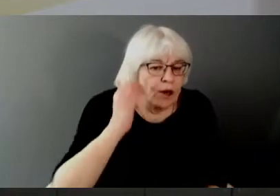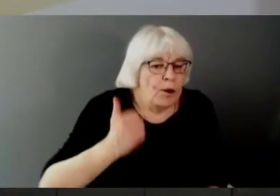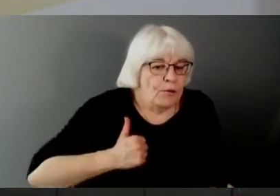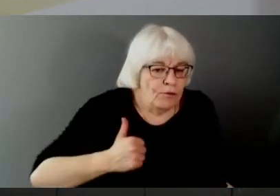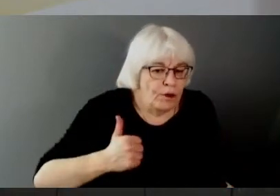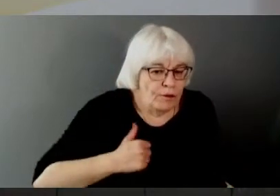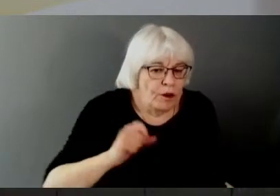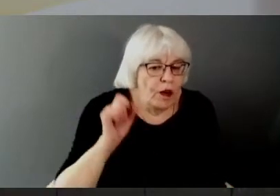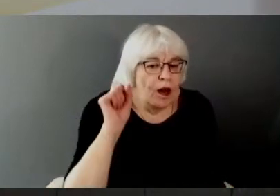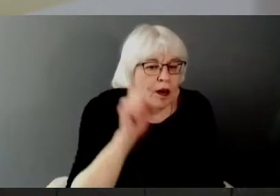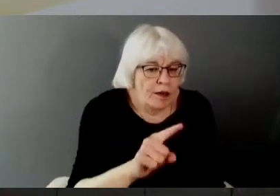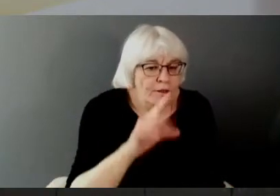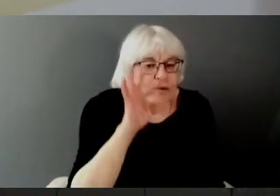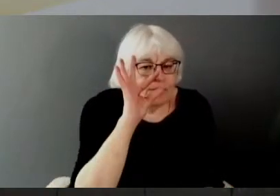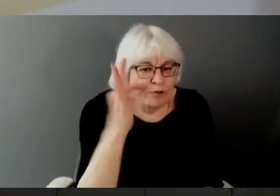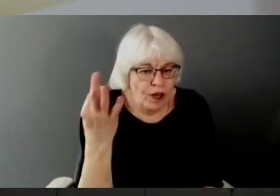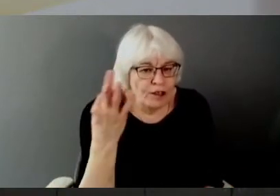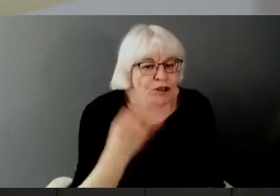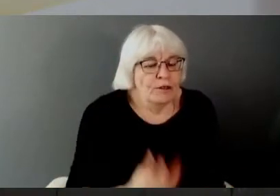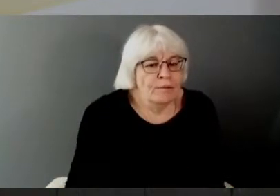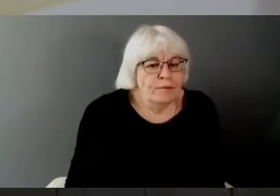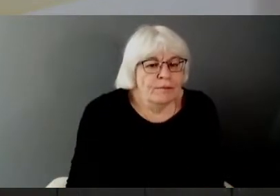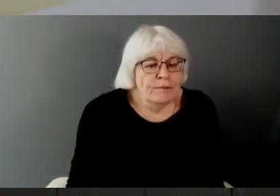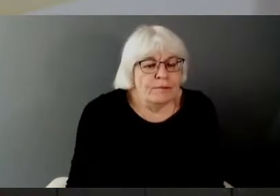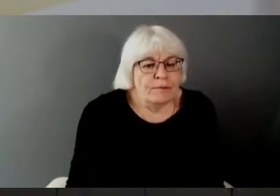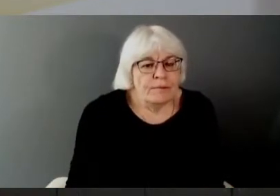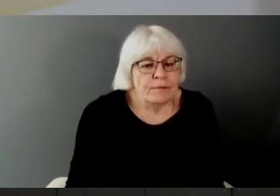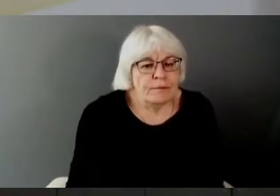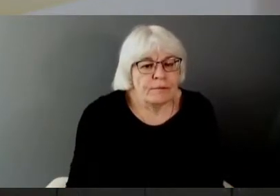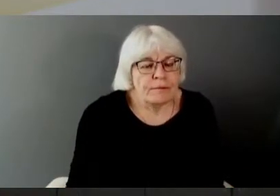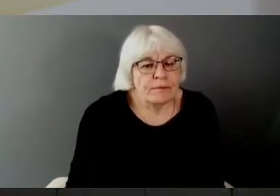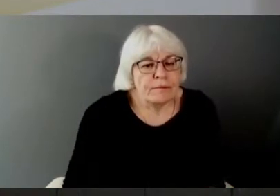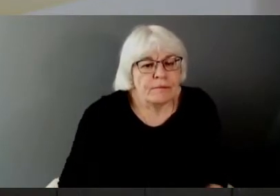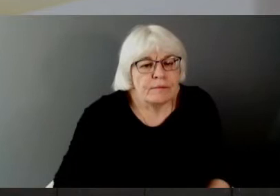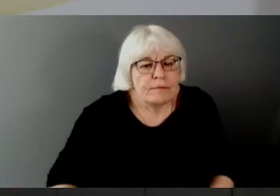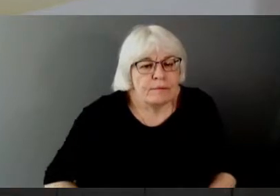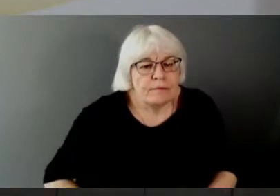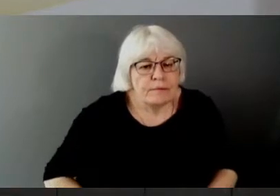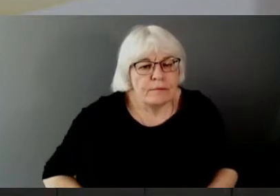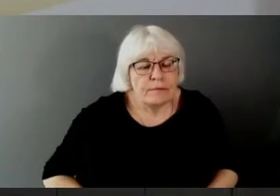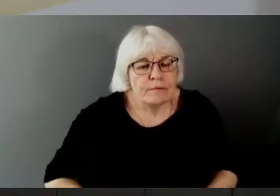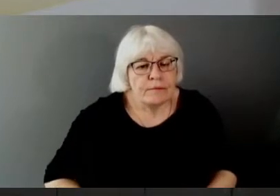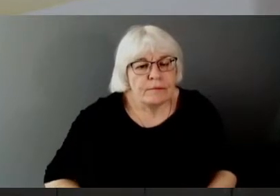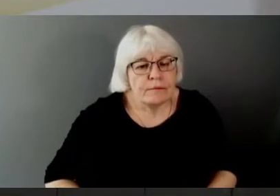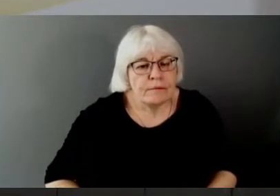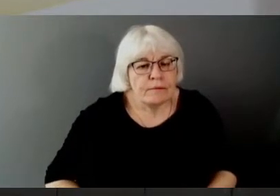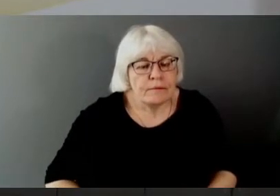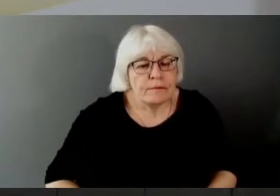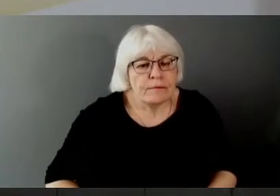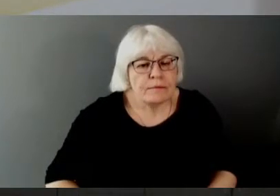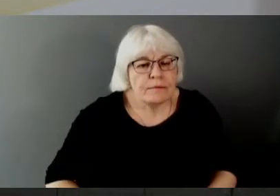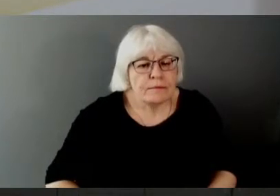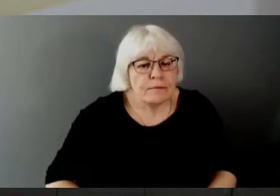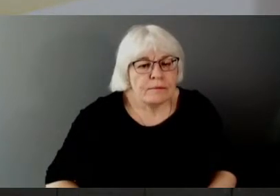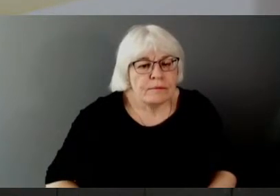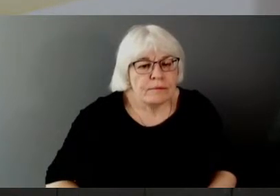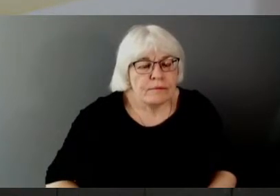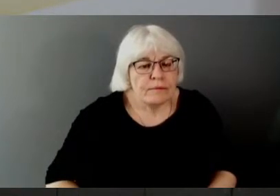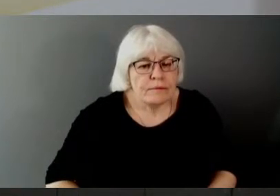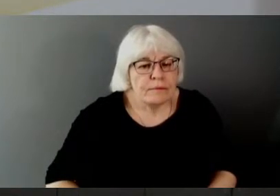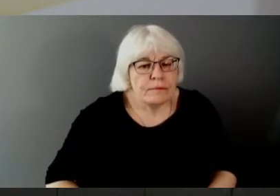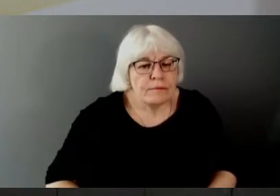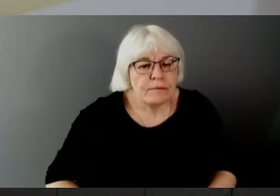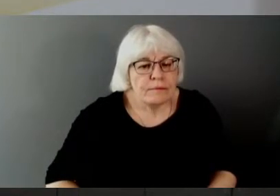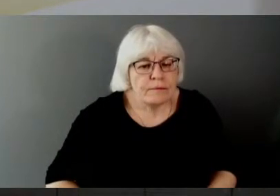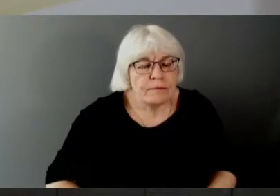Bonjour à vous tous. Ma question c'est en français pour la docteure Heather Morrison. Docteur Morrison, vous avez parlé tout à l'heure de ce sujet, mais je voulais que